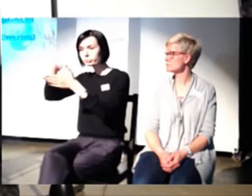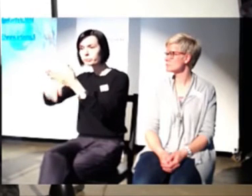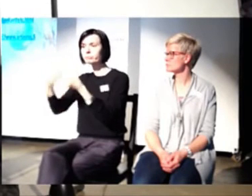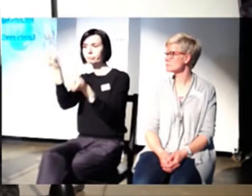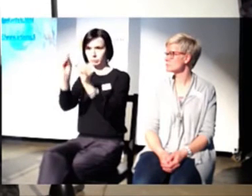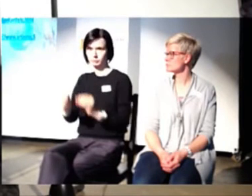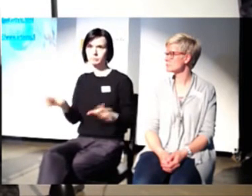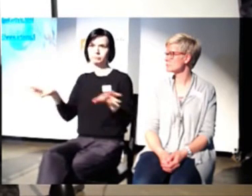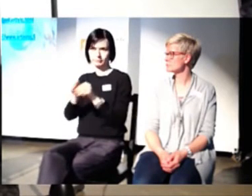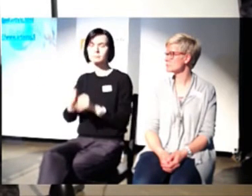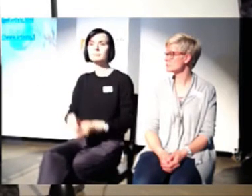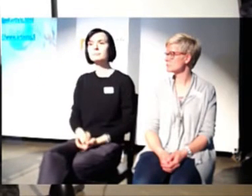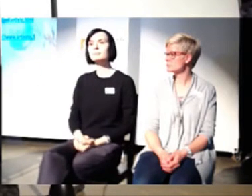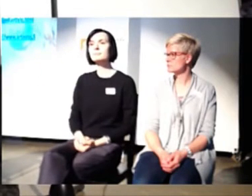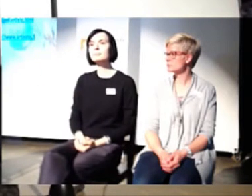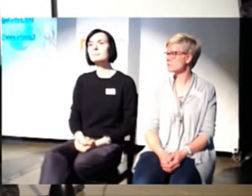liittyen.